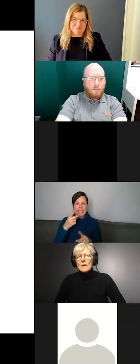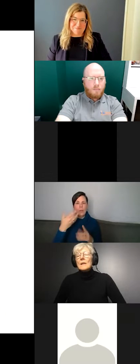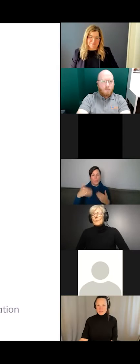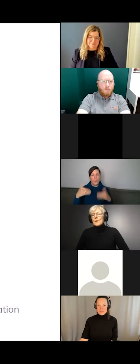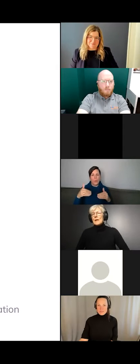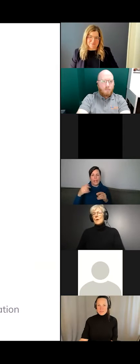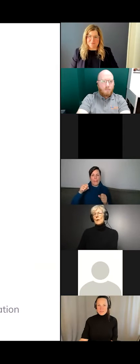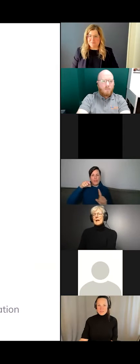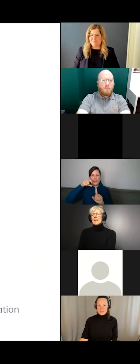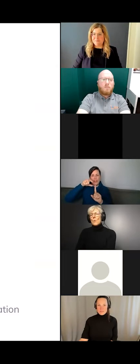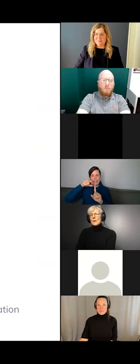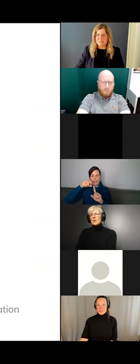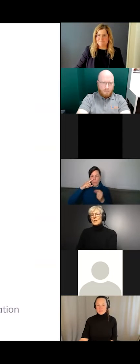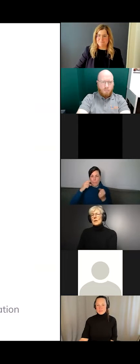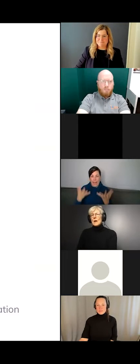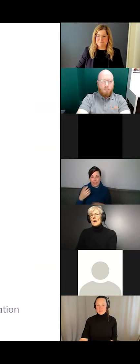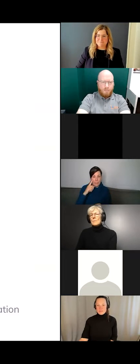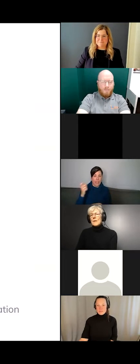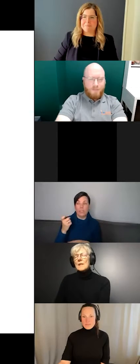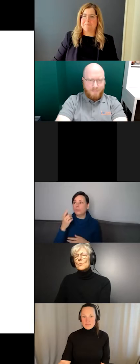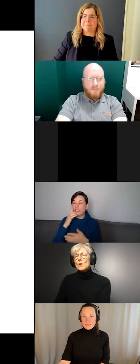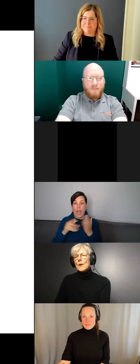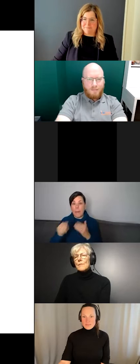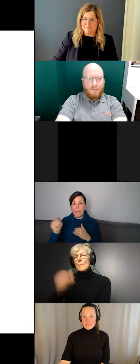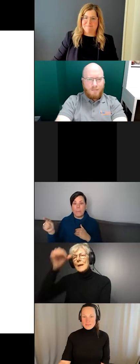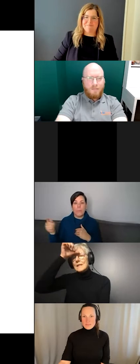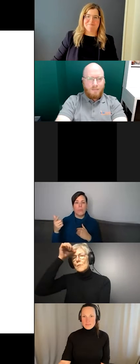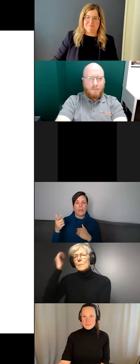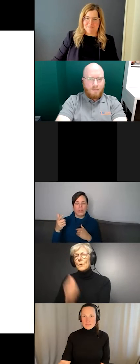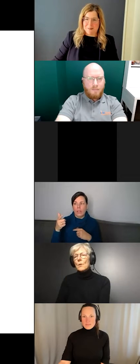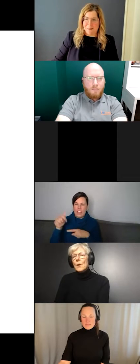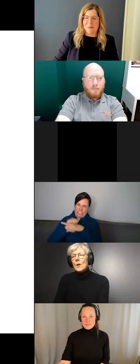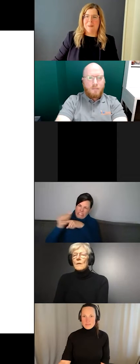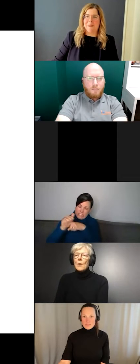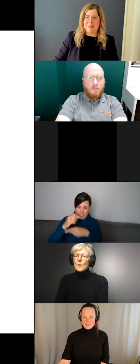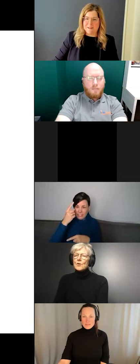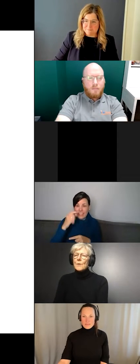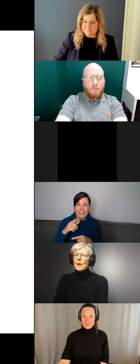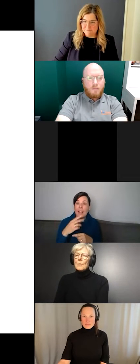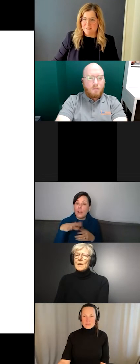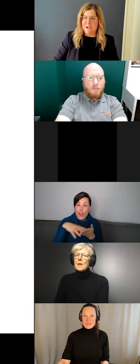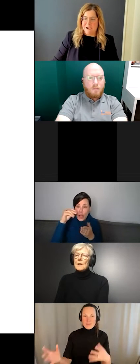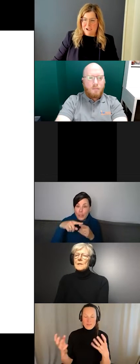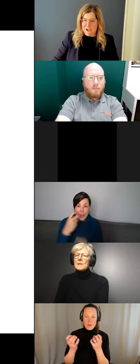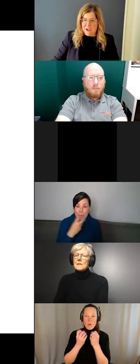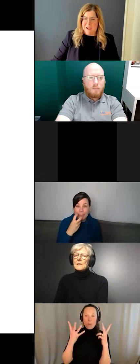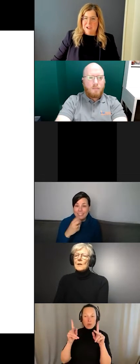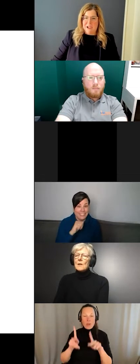Je crois que beaucoup de gens présument qu'on peut lire les lèvres, ils vont poser la question. Et